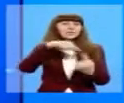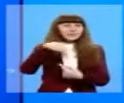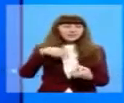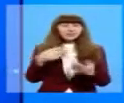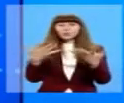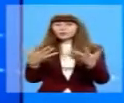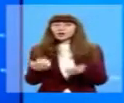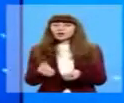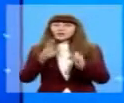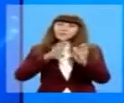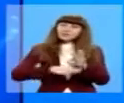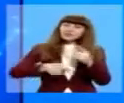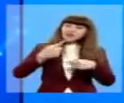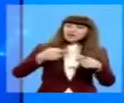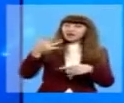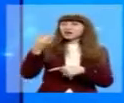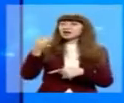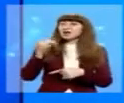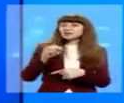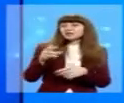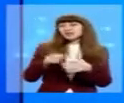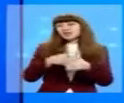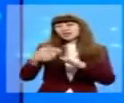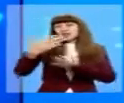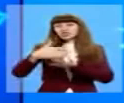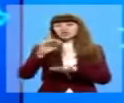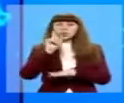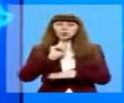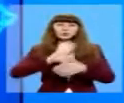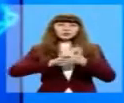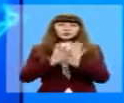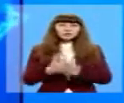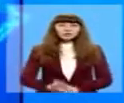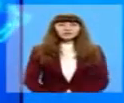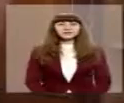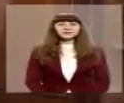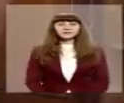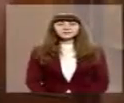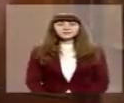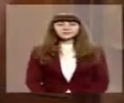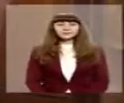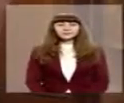и получить либо безвозвратный грант, либо кредит на крайне выгодных условиях.